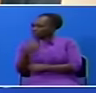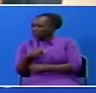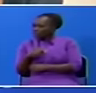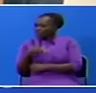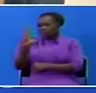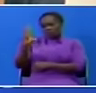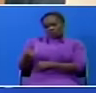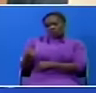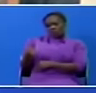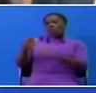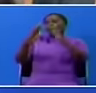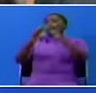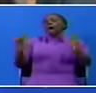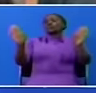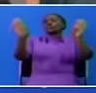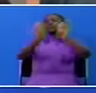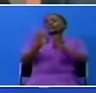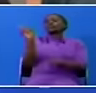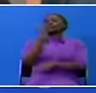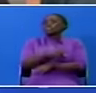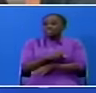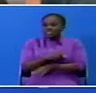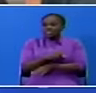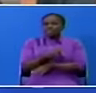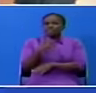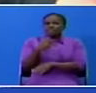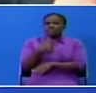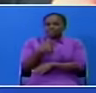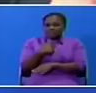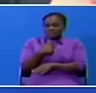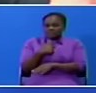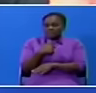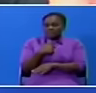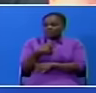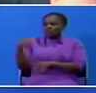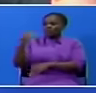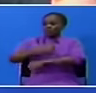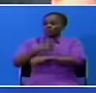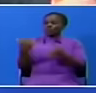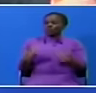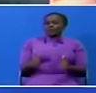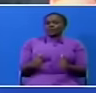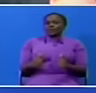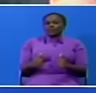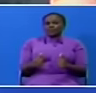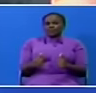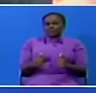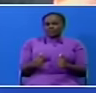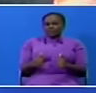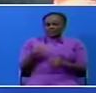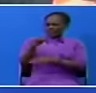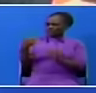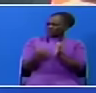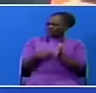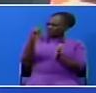Akaniambia tumefungiwa hapa ndani, hata chakula nimefanya kurusha. Nimerushia watoto wapelekewe shule. Sasa vile ameniambia amerushia watoto wapelekewe shule, nikamuuliza ni